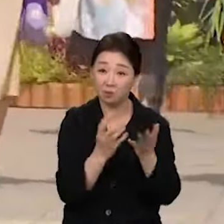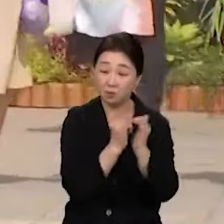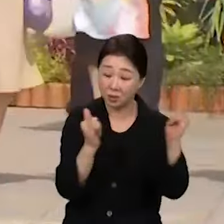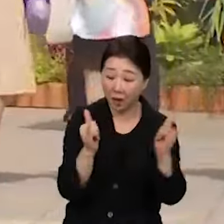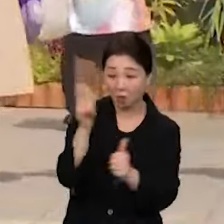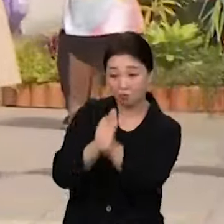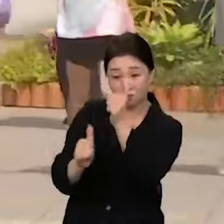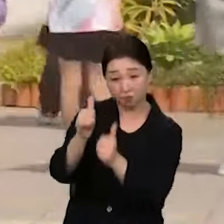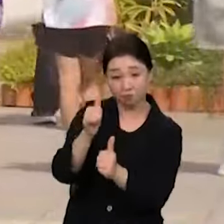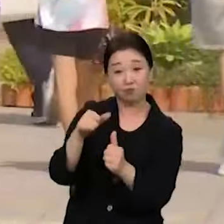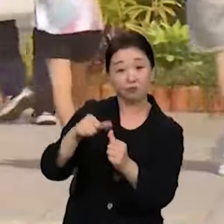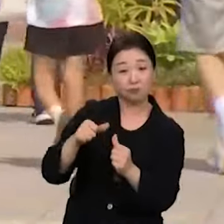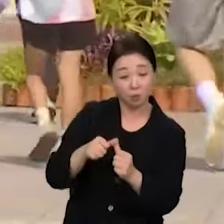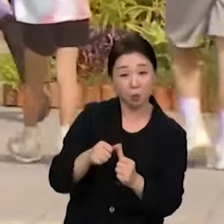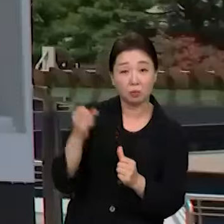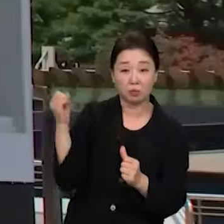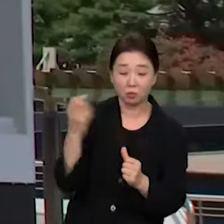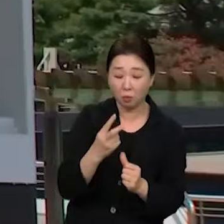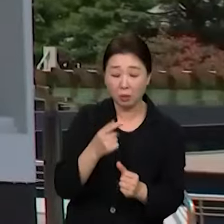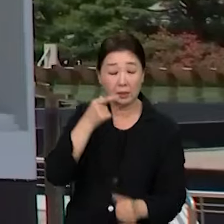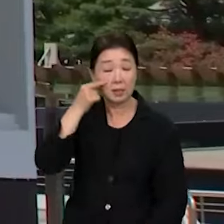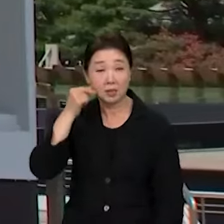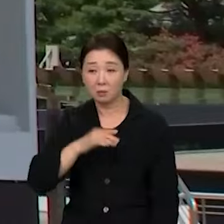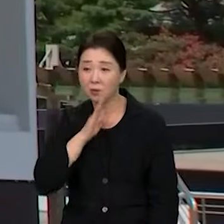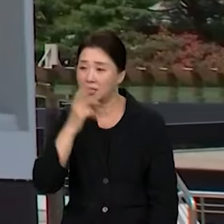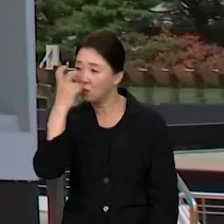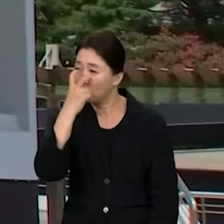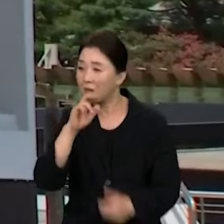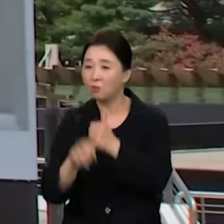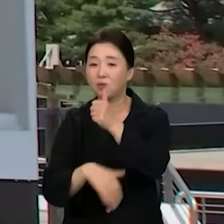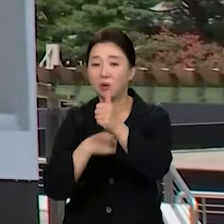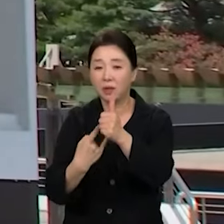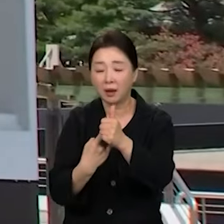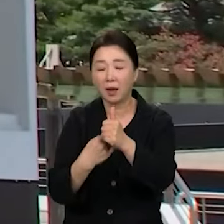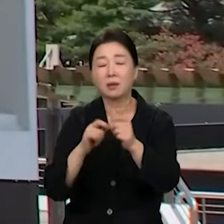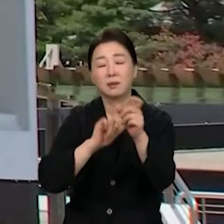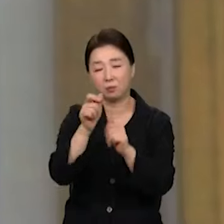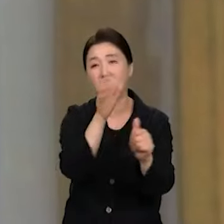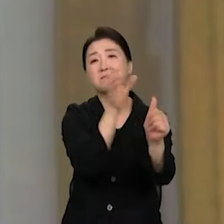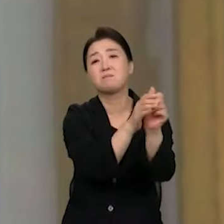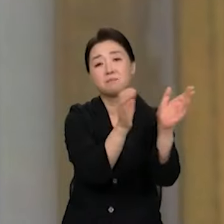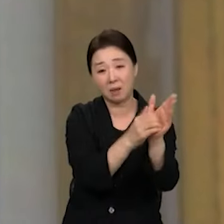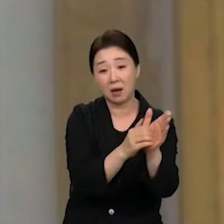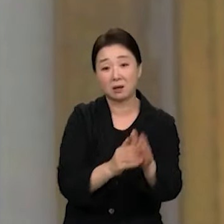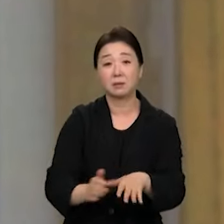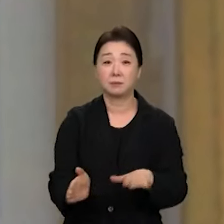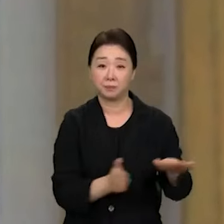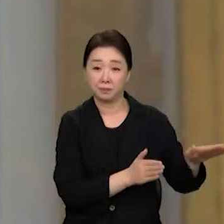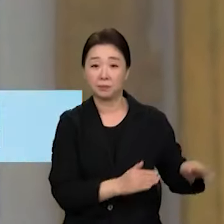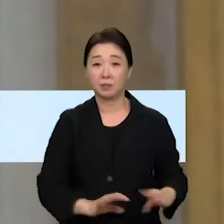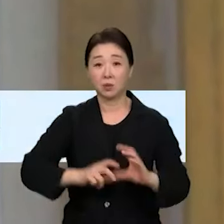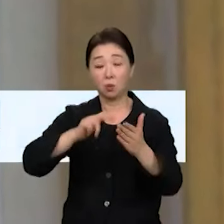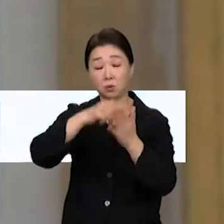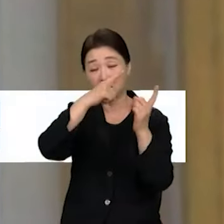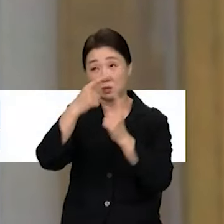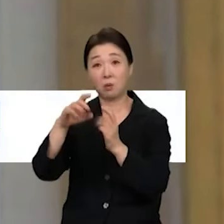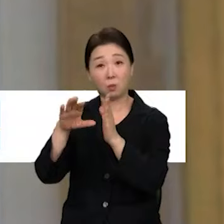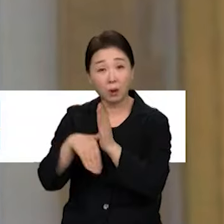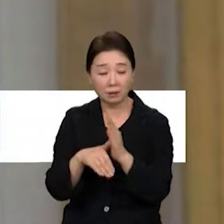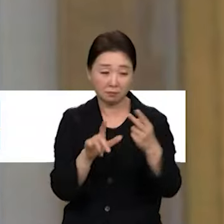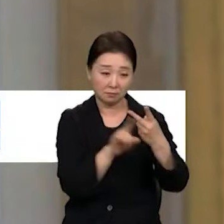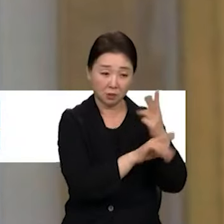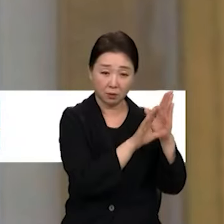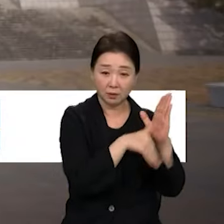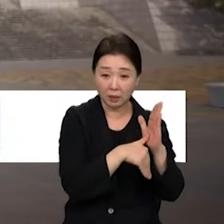후손, 친일행위 진상조사위에서 활동한 인물들이 주로 맡아왔습니다. 독립기념관은 지난 2월에도